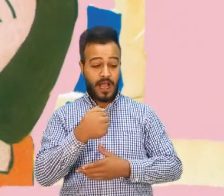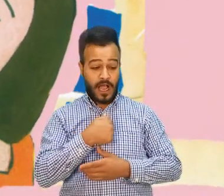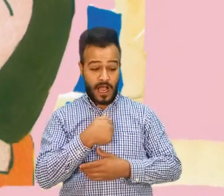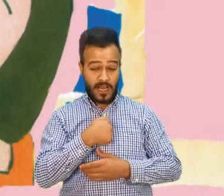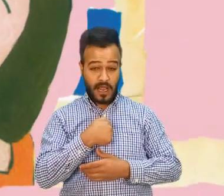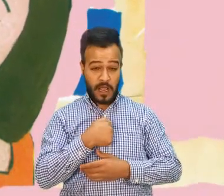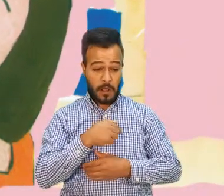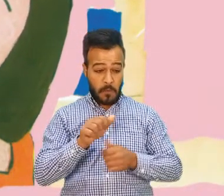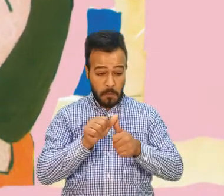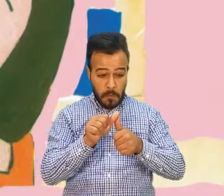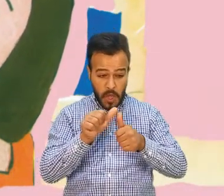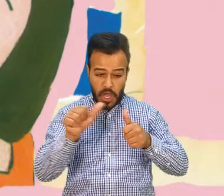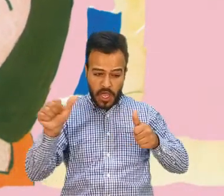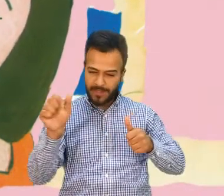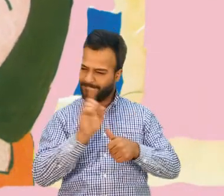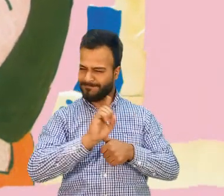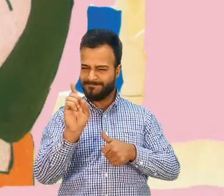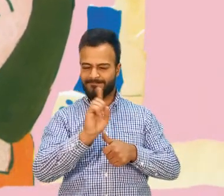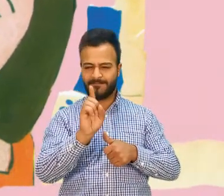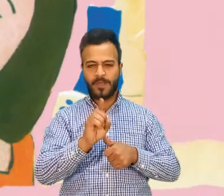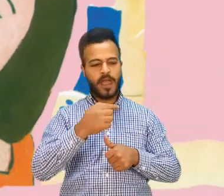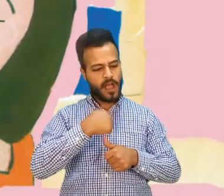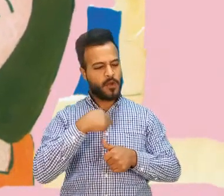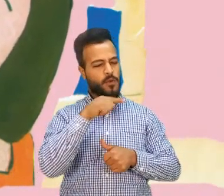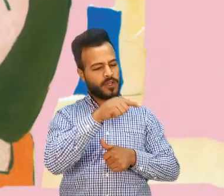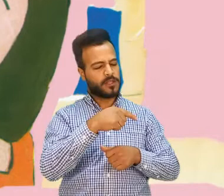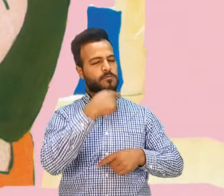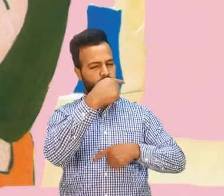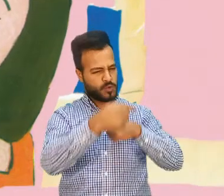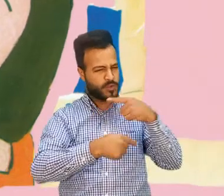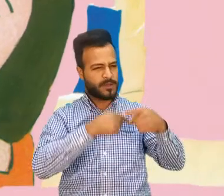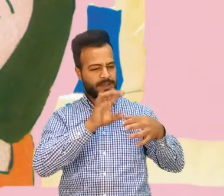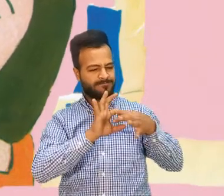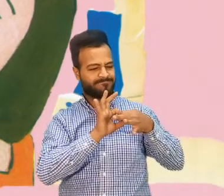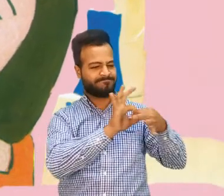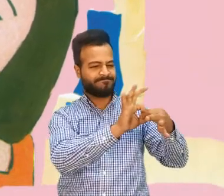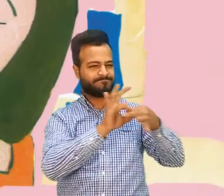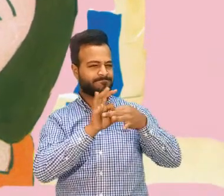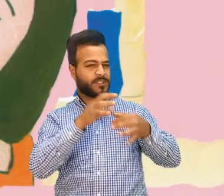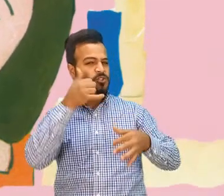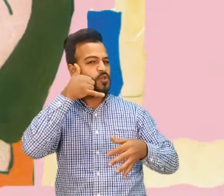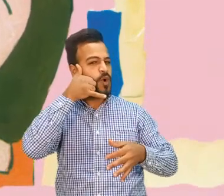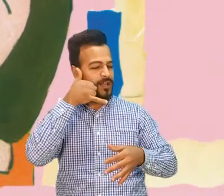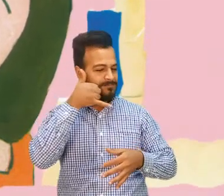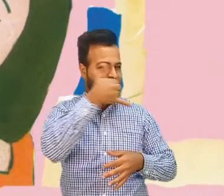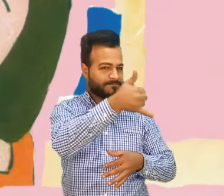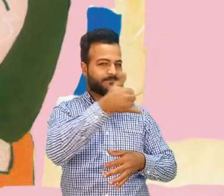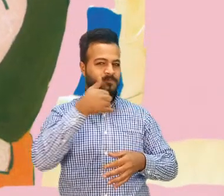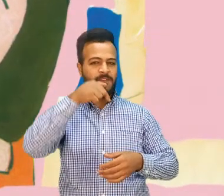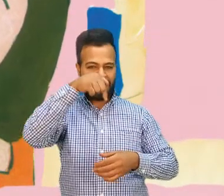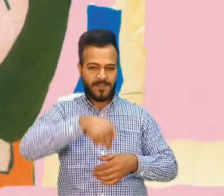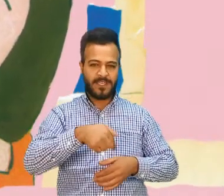لن أكون بعيدة يا حبيبتي، فسوف نبقى على اتصال بواسطة الهاتف.